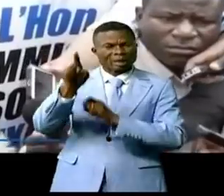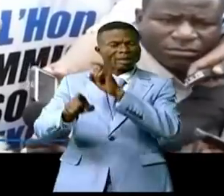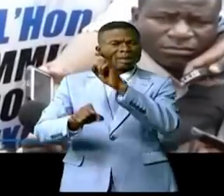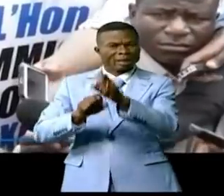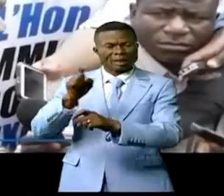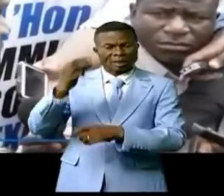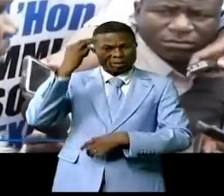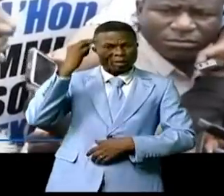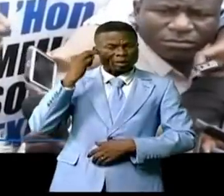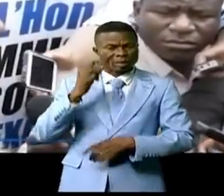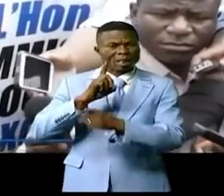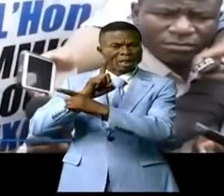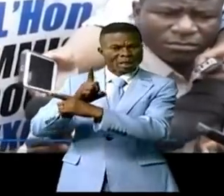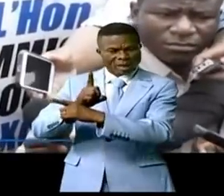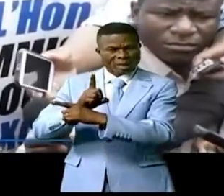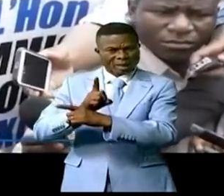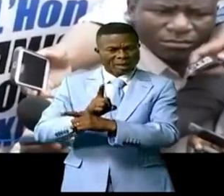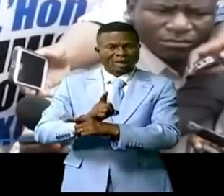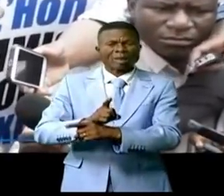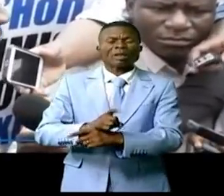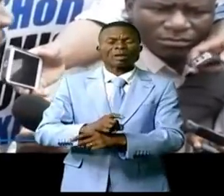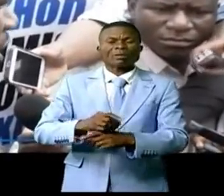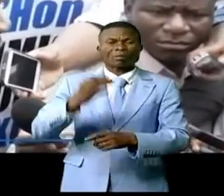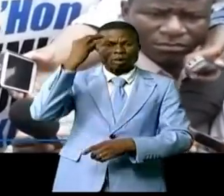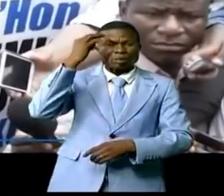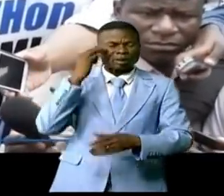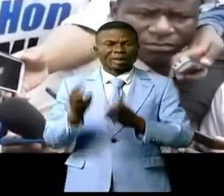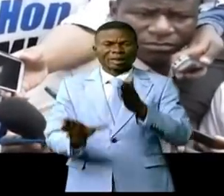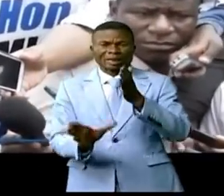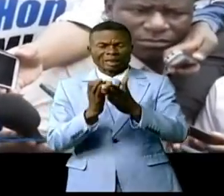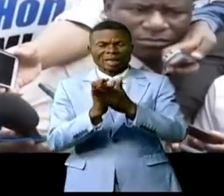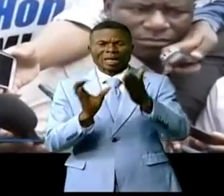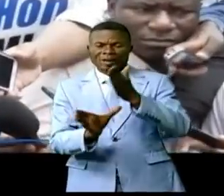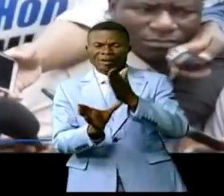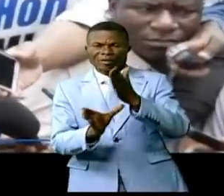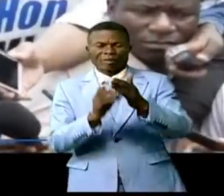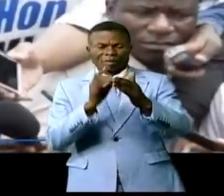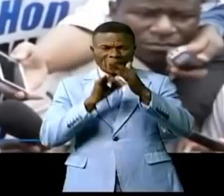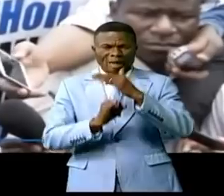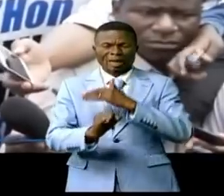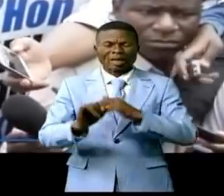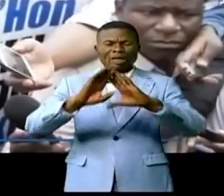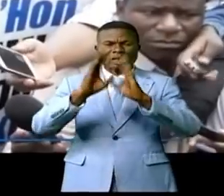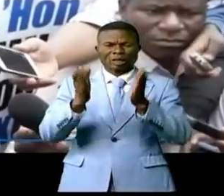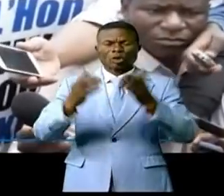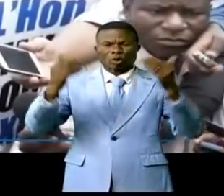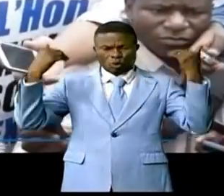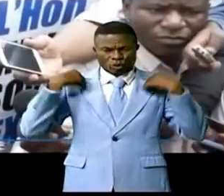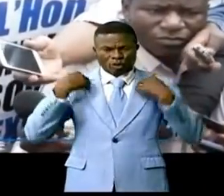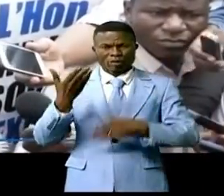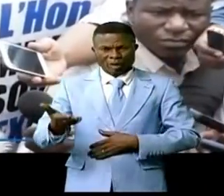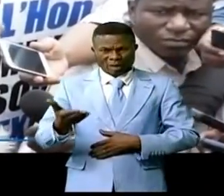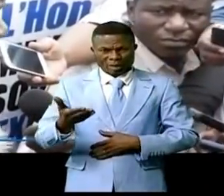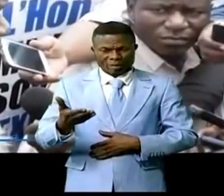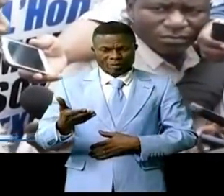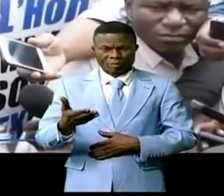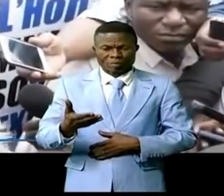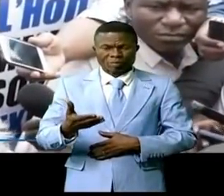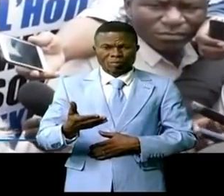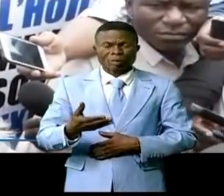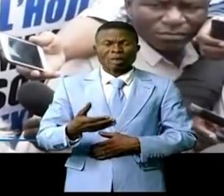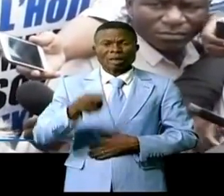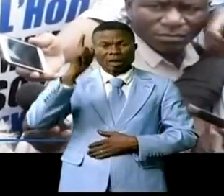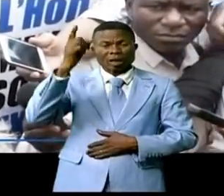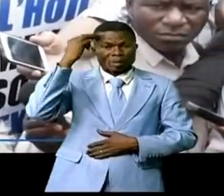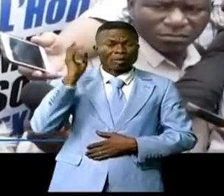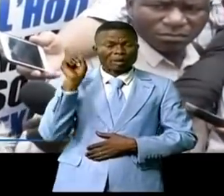du ministre de la Défense, du VPM de l'Intérieur, tous les chefs des corps. Et donc, comme il vient